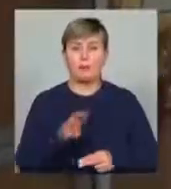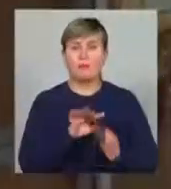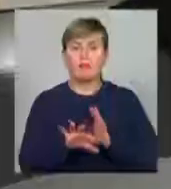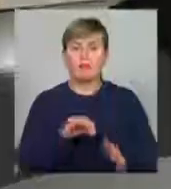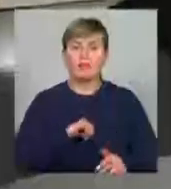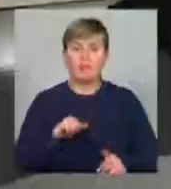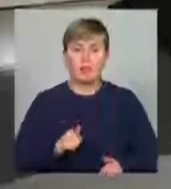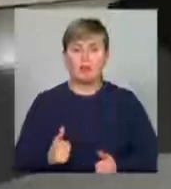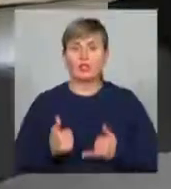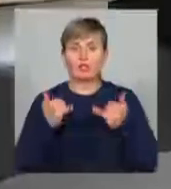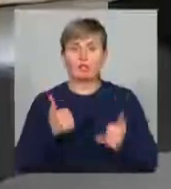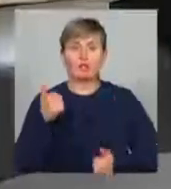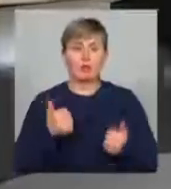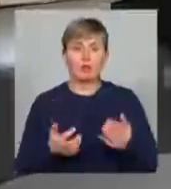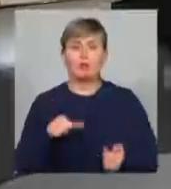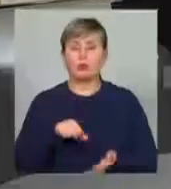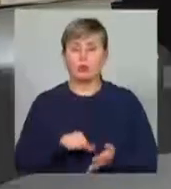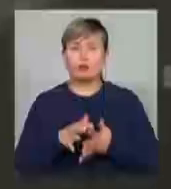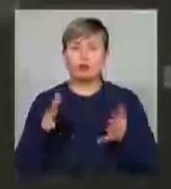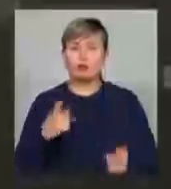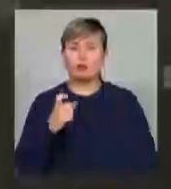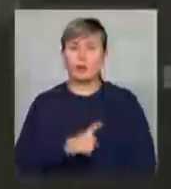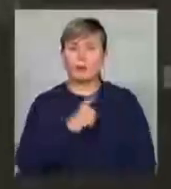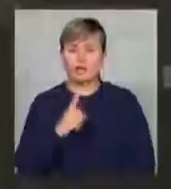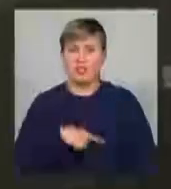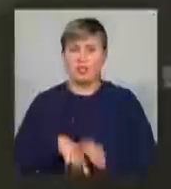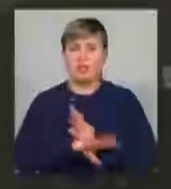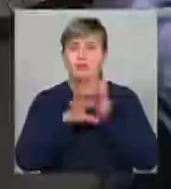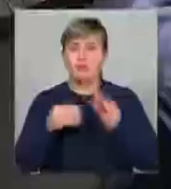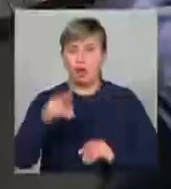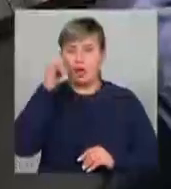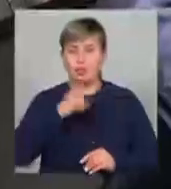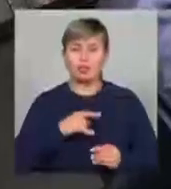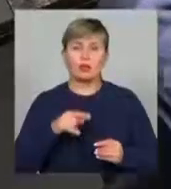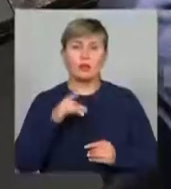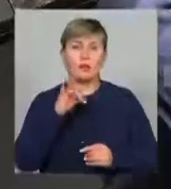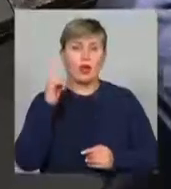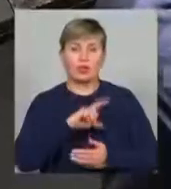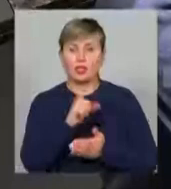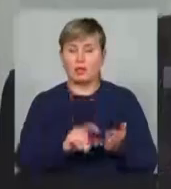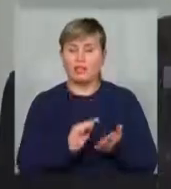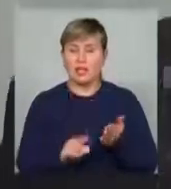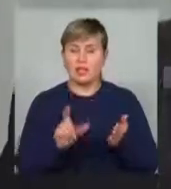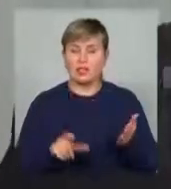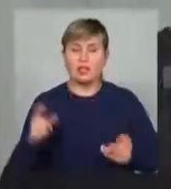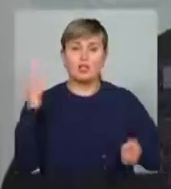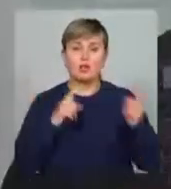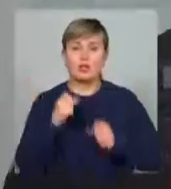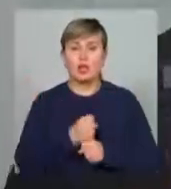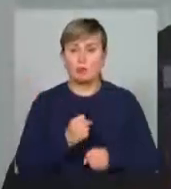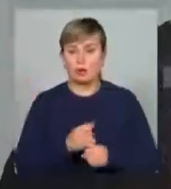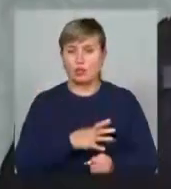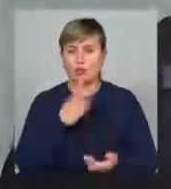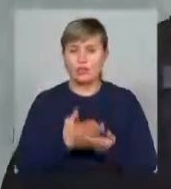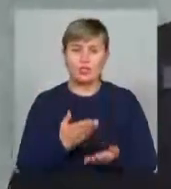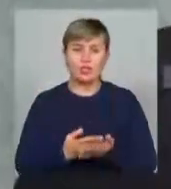самых достойных. В конкурсе приняли участие больше 100 мастеров пера со всего Казахстана, в том числе молодые поэты и писатели. Творческие работы были